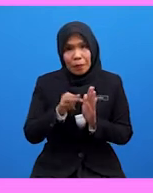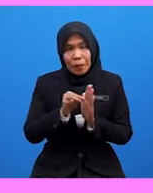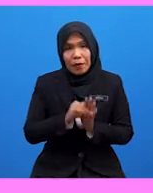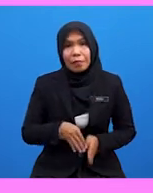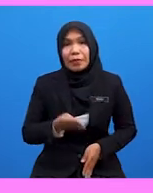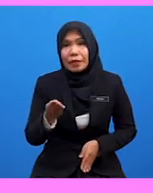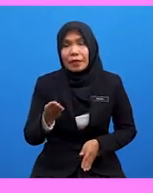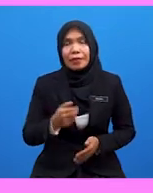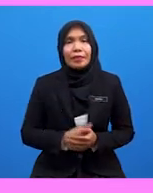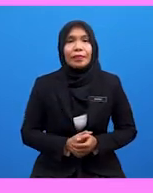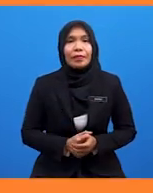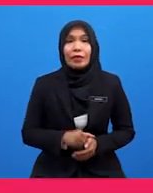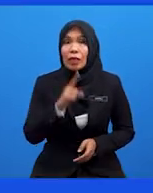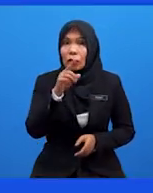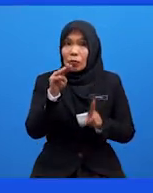jawapan pelajar betul.